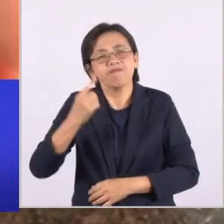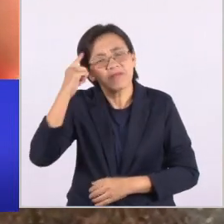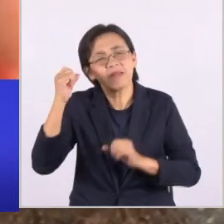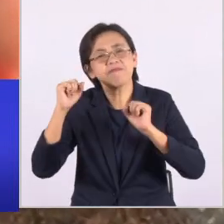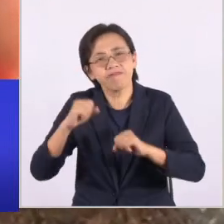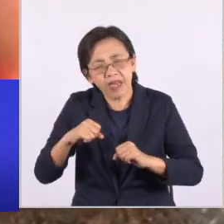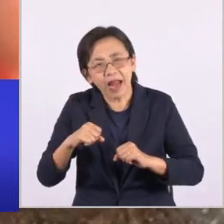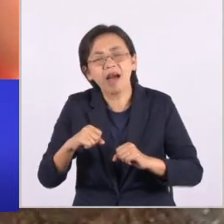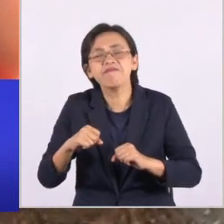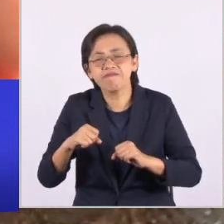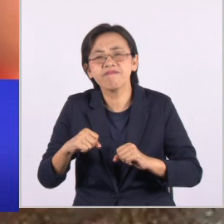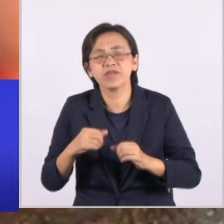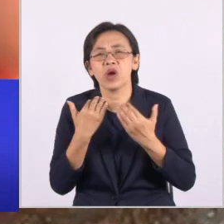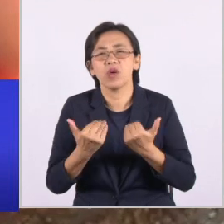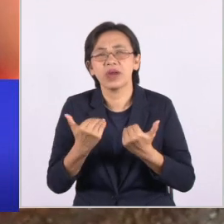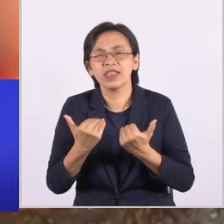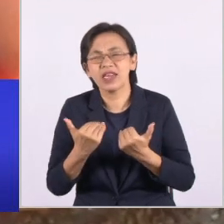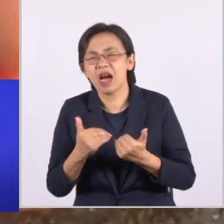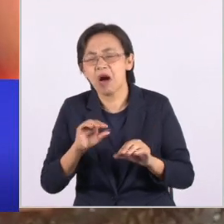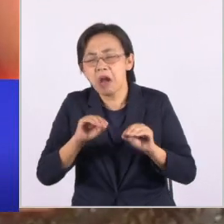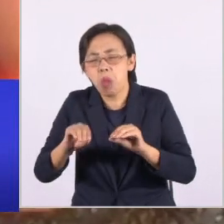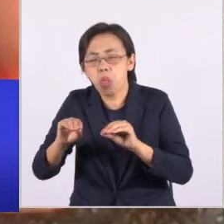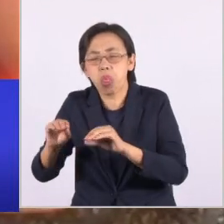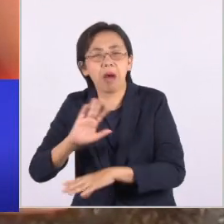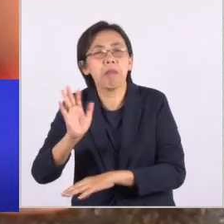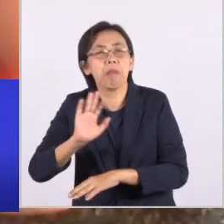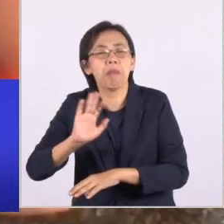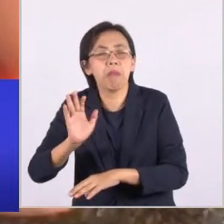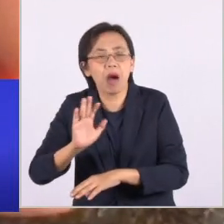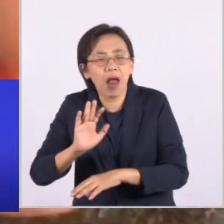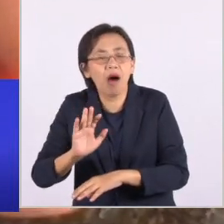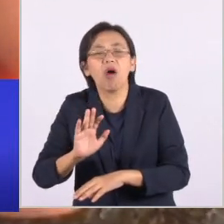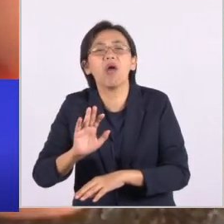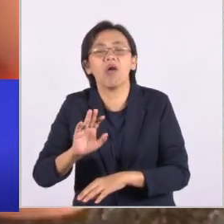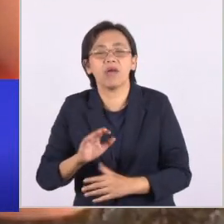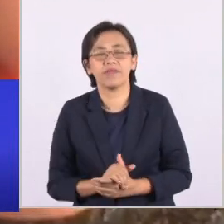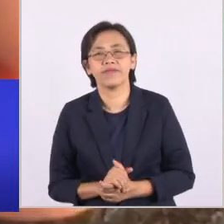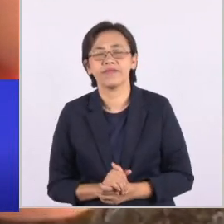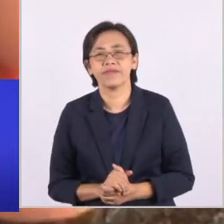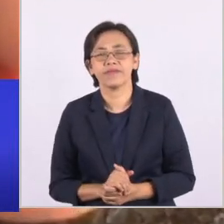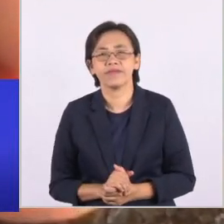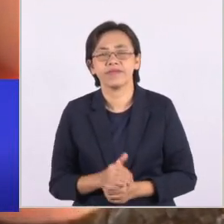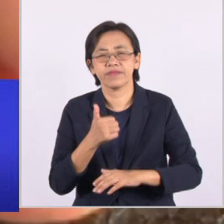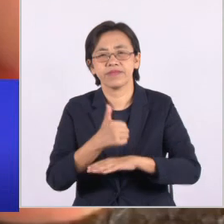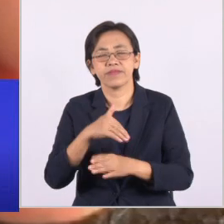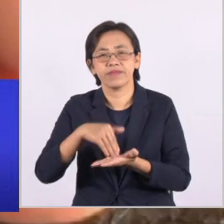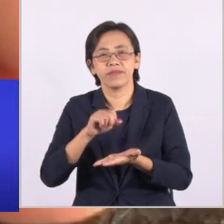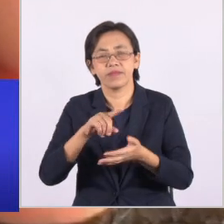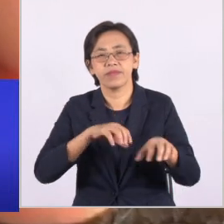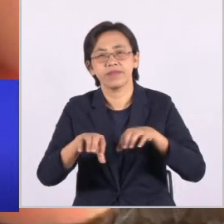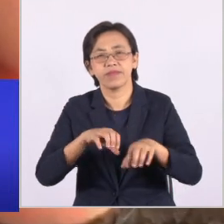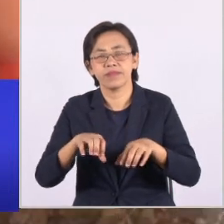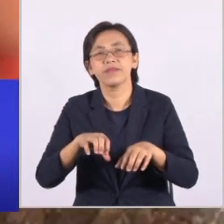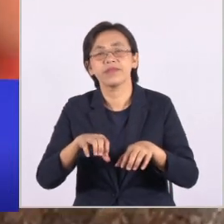ล่ะต้องทำอะไรในวันนี้อย่าไปผัดวันประกันพรุ่งอีกเลยก็เลยได้เห็นภาพนี้นะคะซึ่งทางหัวหน้าศูนย์บริหารการทะเบียน